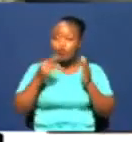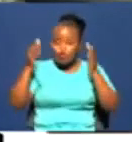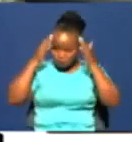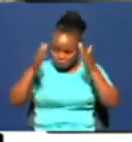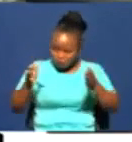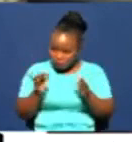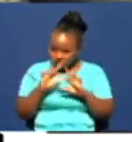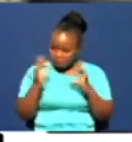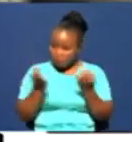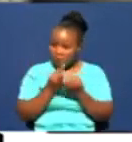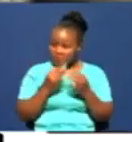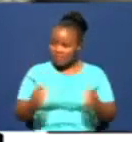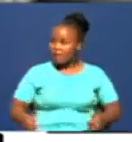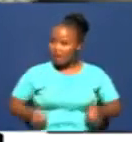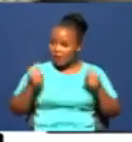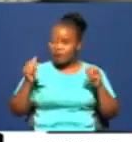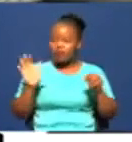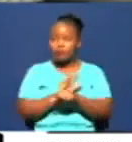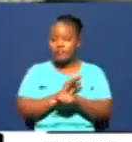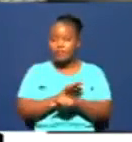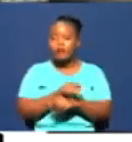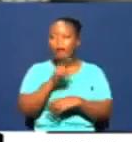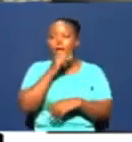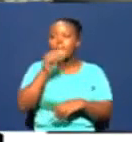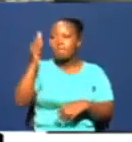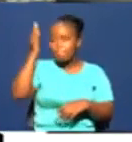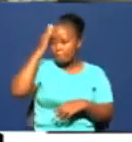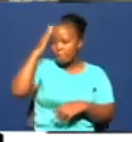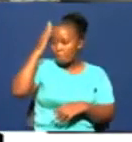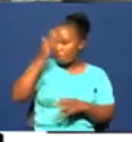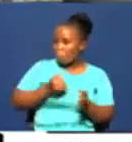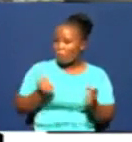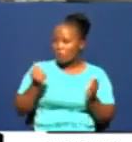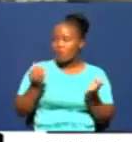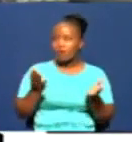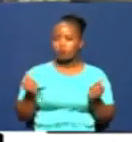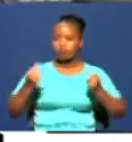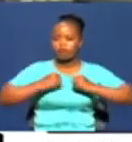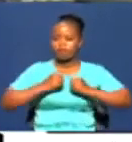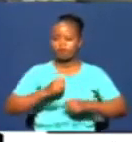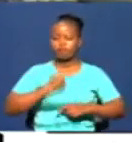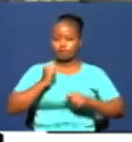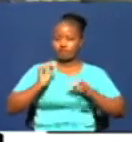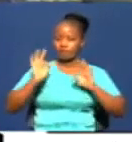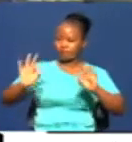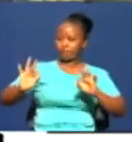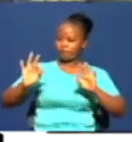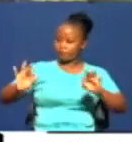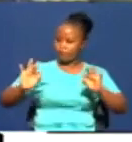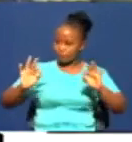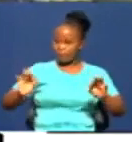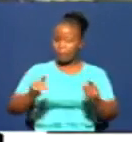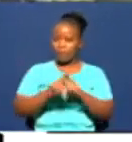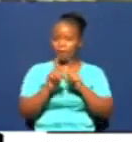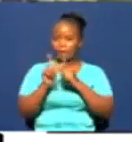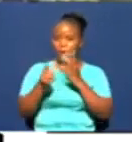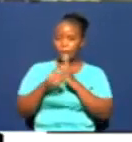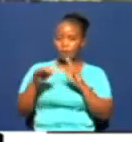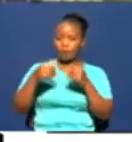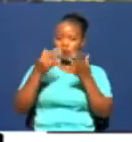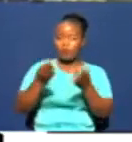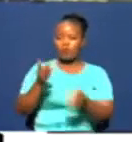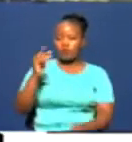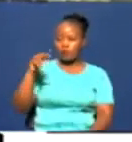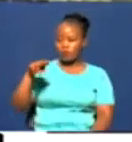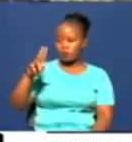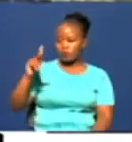kikamilifu. Njonjo alifahamika kwa mtindo wake wa kipekee wa mavazi na akatwikwa jina Duke of Cambridgeshire kutokana na tabia